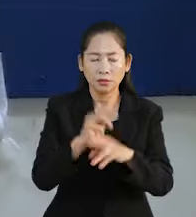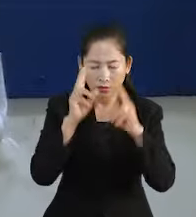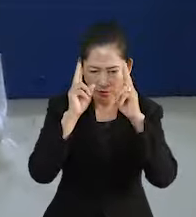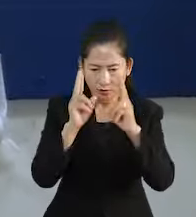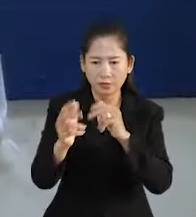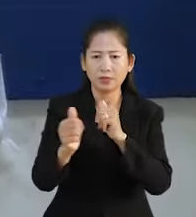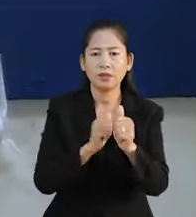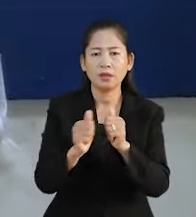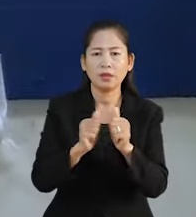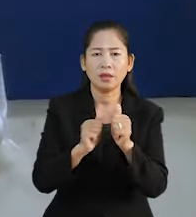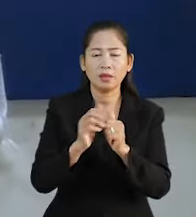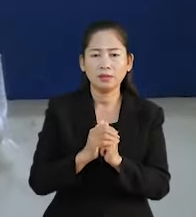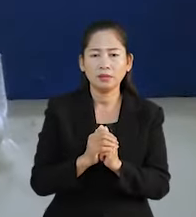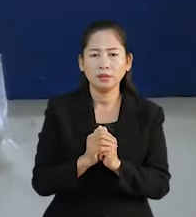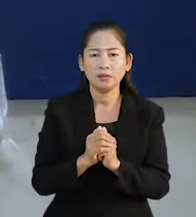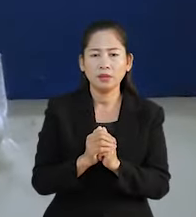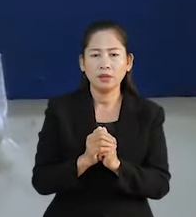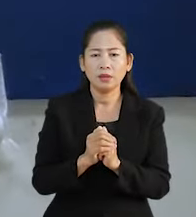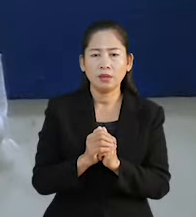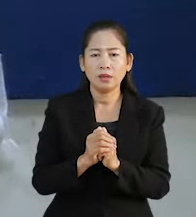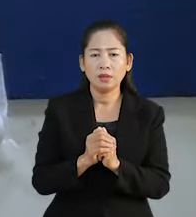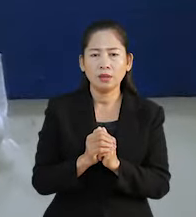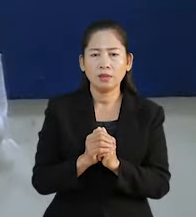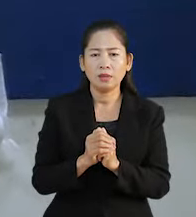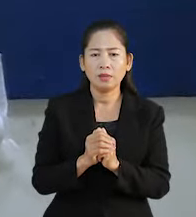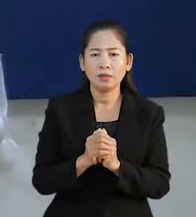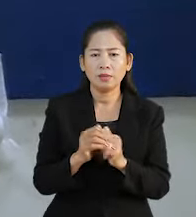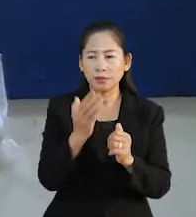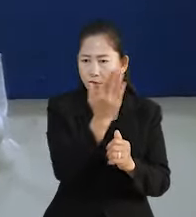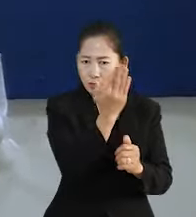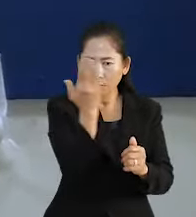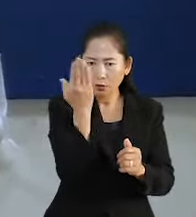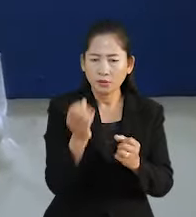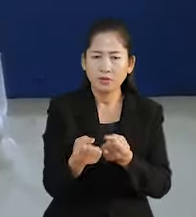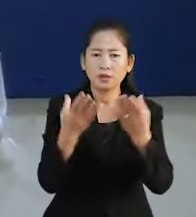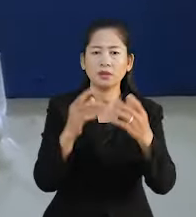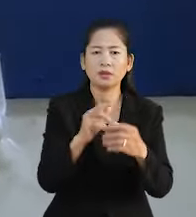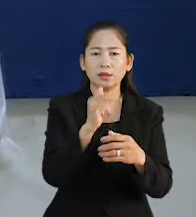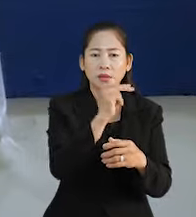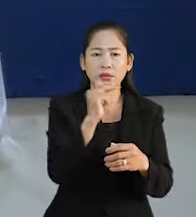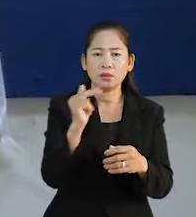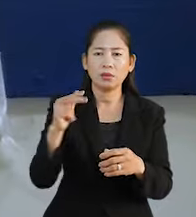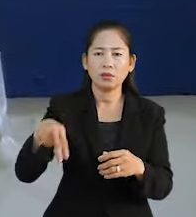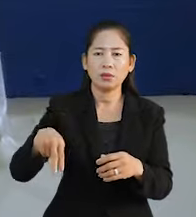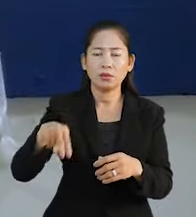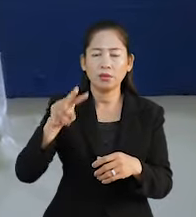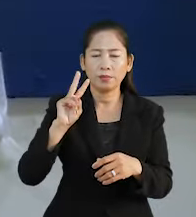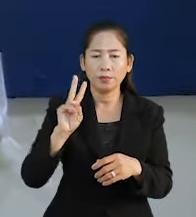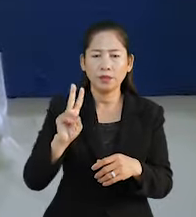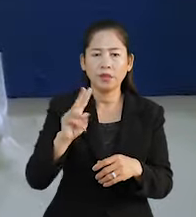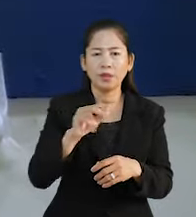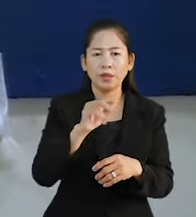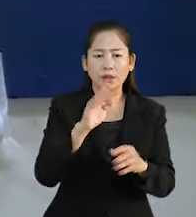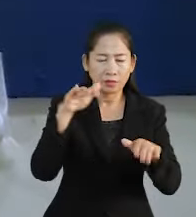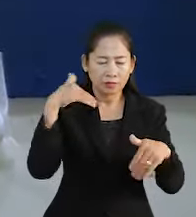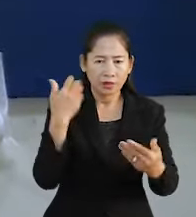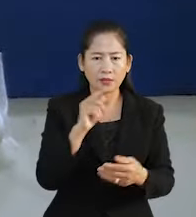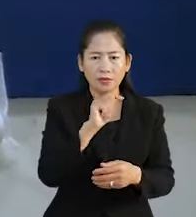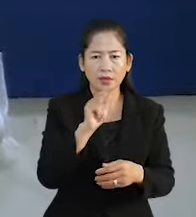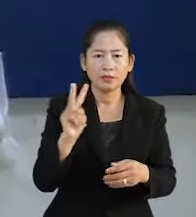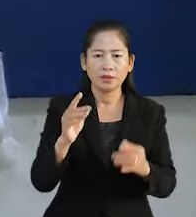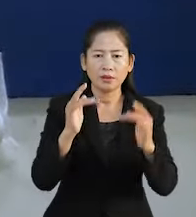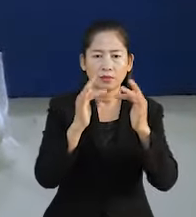ប់រំយុវជននិងកីឡាតាមបណ្ដាប៉ុស្តិ៍ទូរទស្សន៍ជាច្រើនដូចជាតតក2 Wiki TV ទូរទស្សន៍អប្សរាទូរទស្សន៍